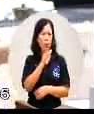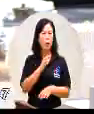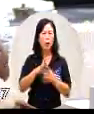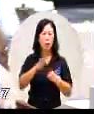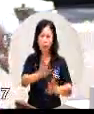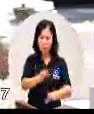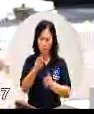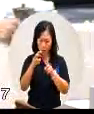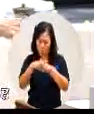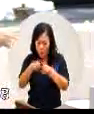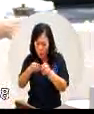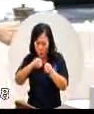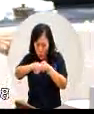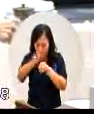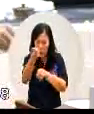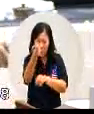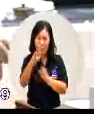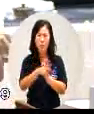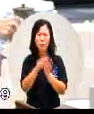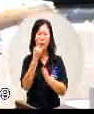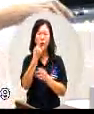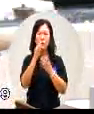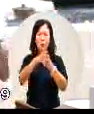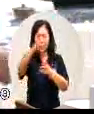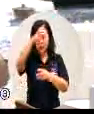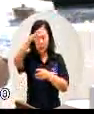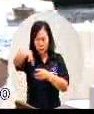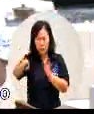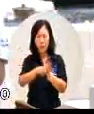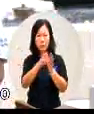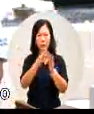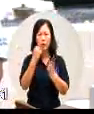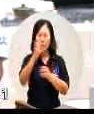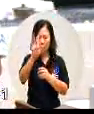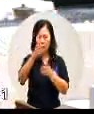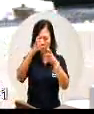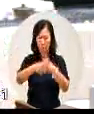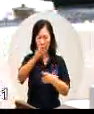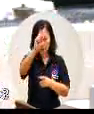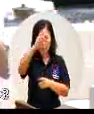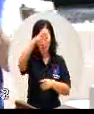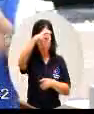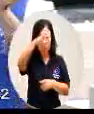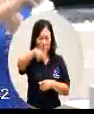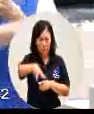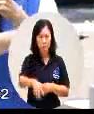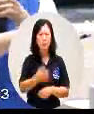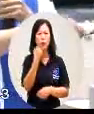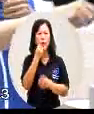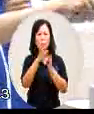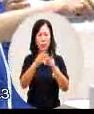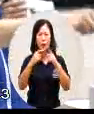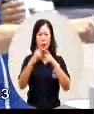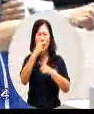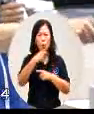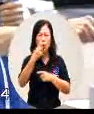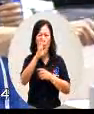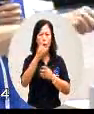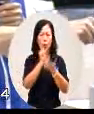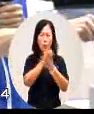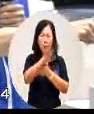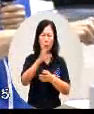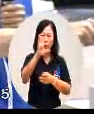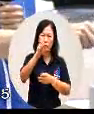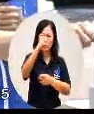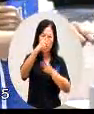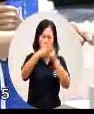这些请民政局啊，警察局的派出所，才买当一个派出所啊，报告市长啊，按这人口。91年迄